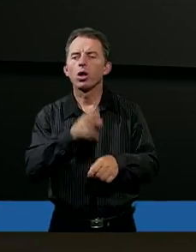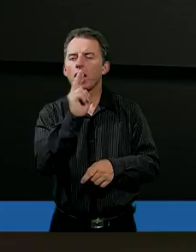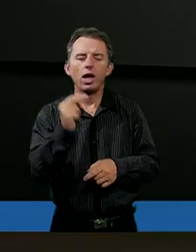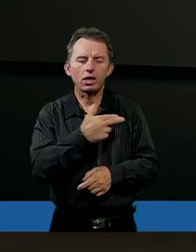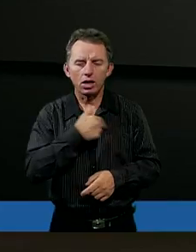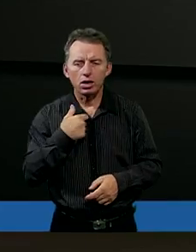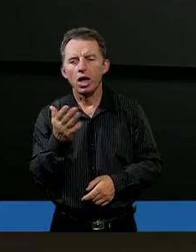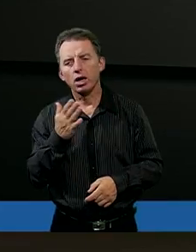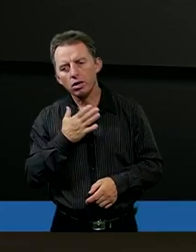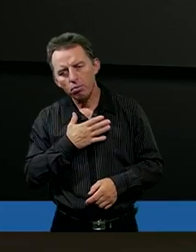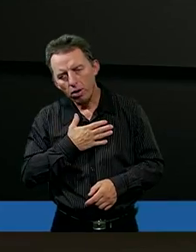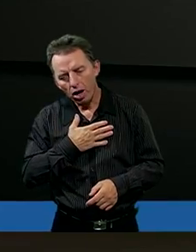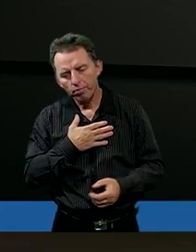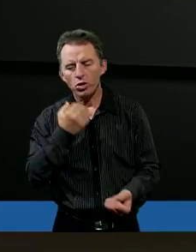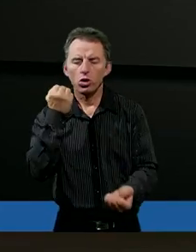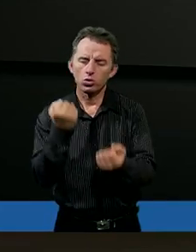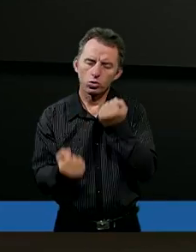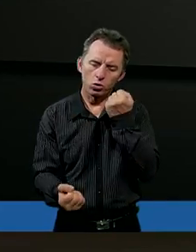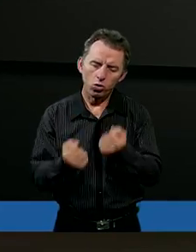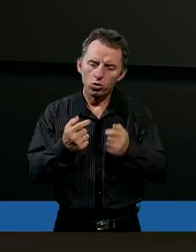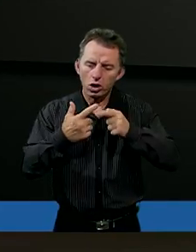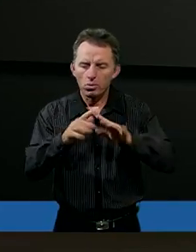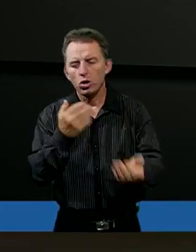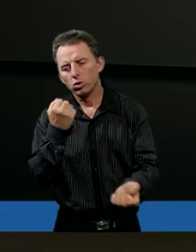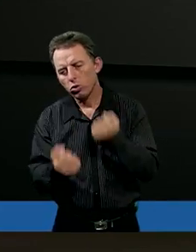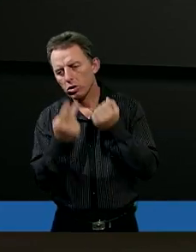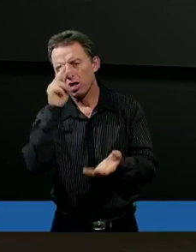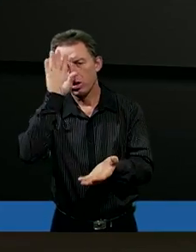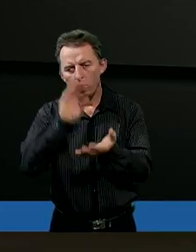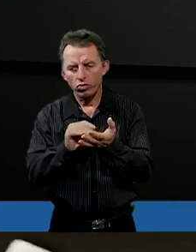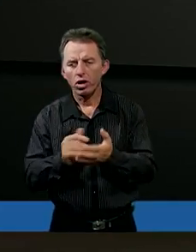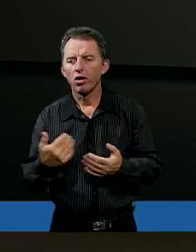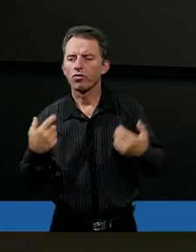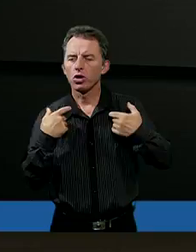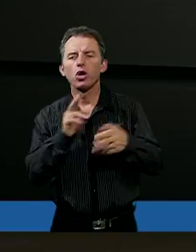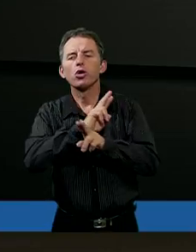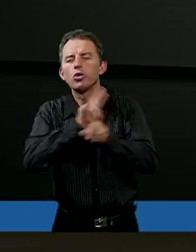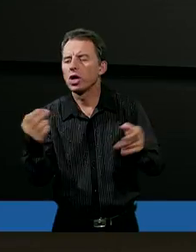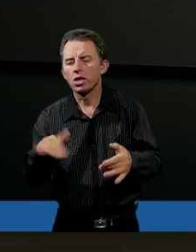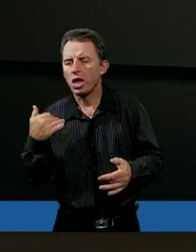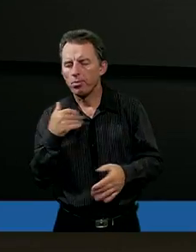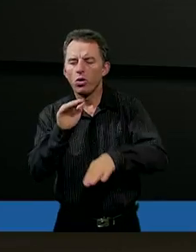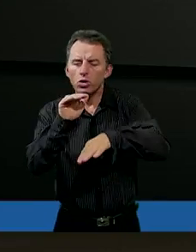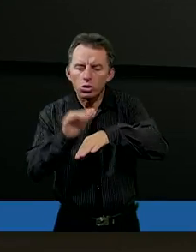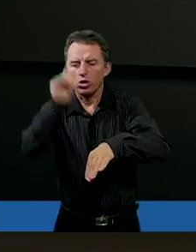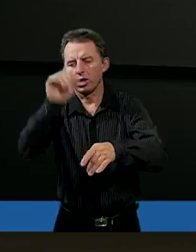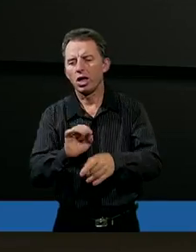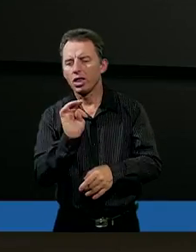ma trudne momenty, trudne doświadczenia w życiu, ale chyba nikt z nas nie był dotknięty tak jak Hiob. Co w